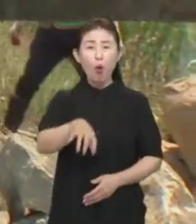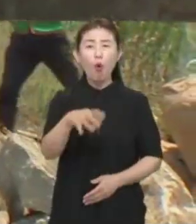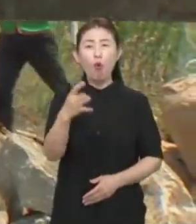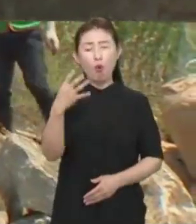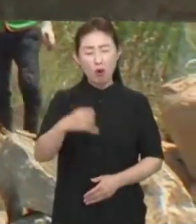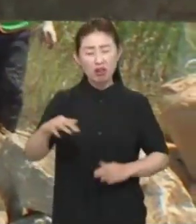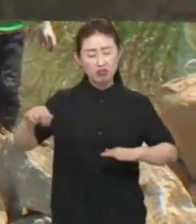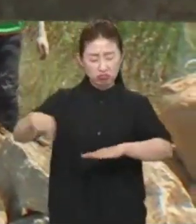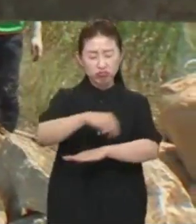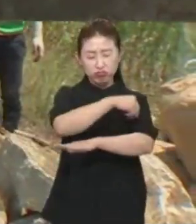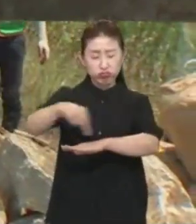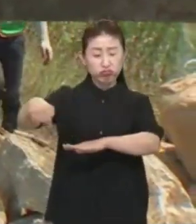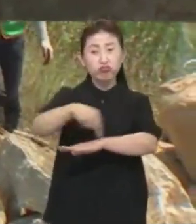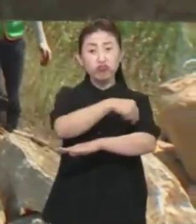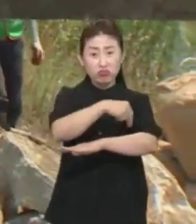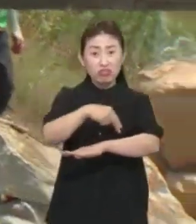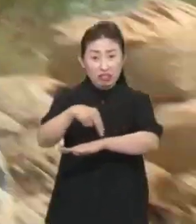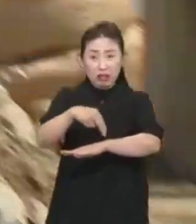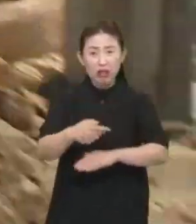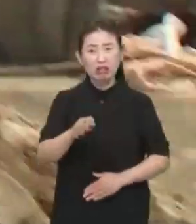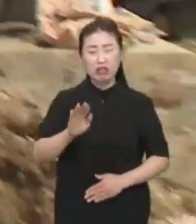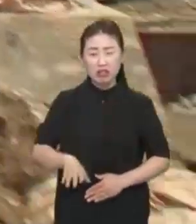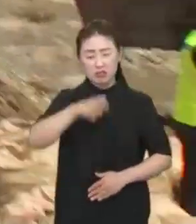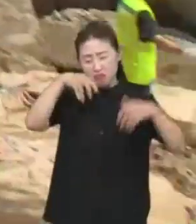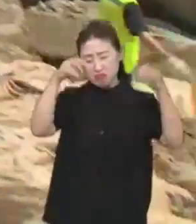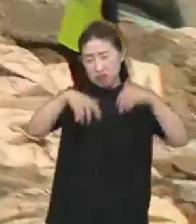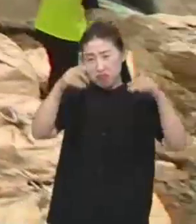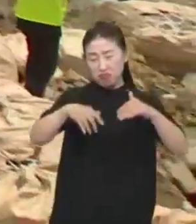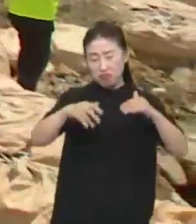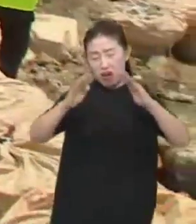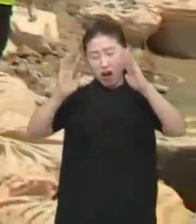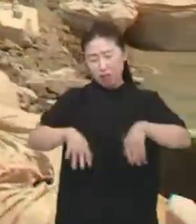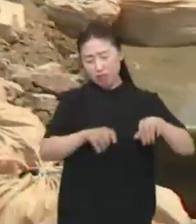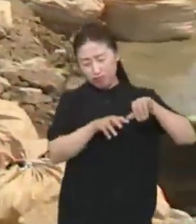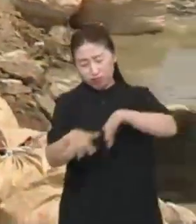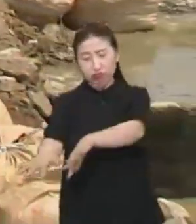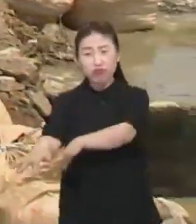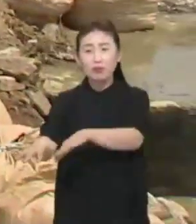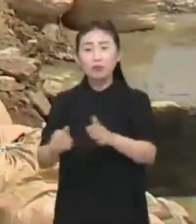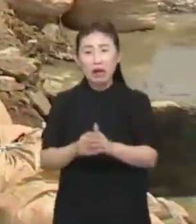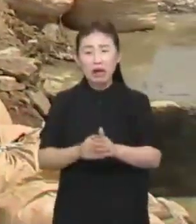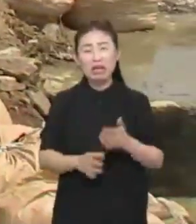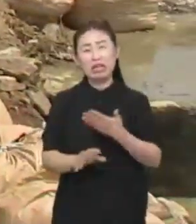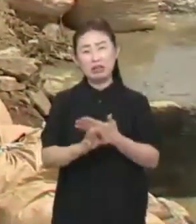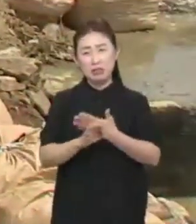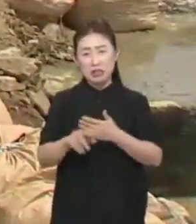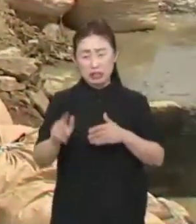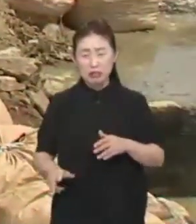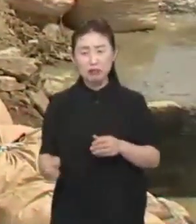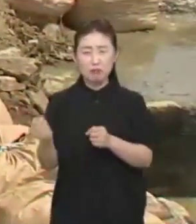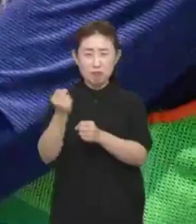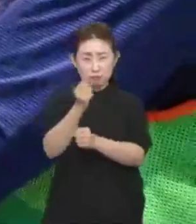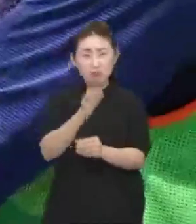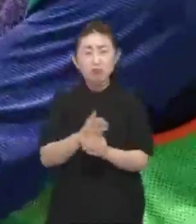원래는 사람들이 지나다니는 길이었습니다. 그런데 이번 폭우로 이렇게 길이 무너져 내리면서 현재 임시 복구 작업을 벌이고